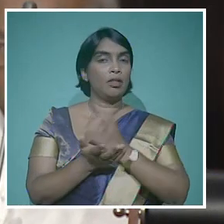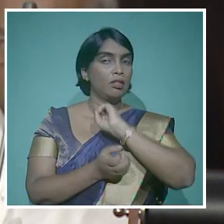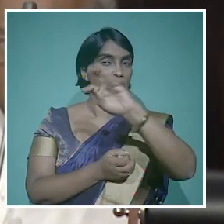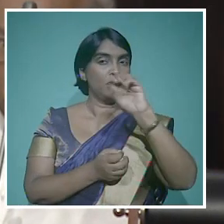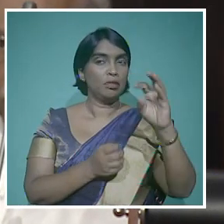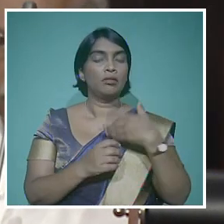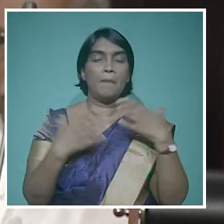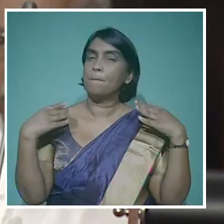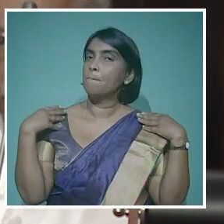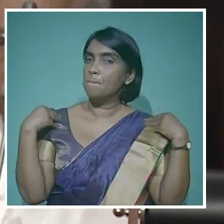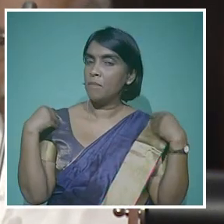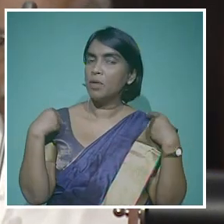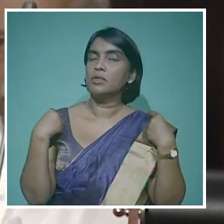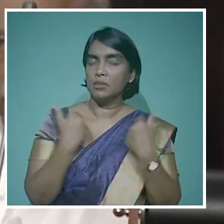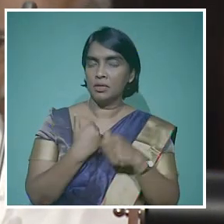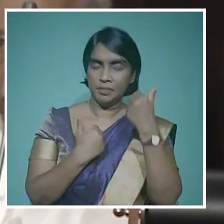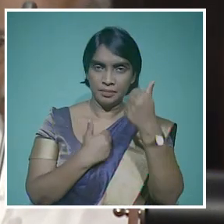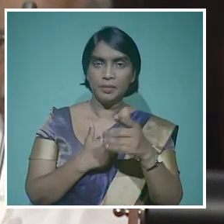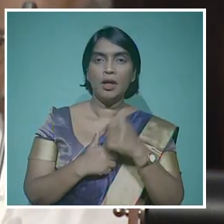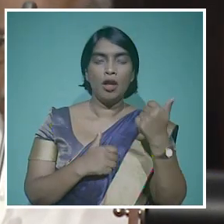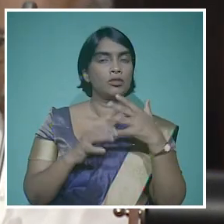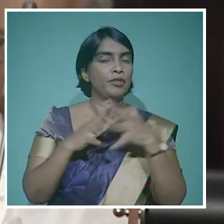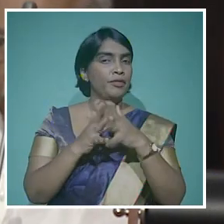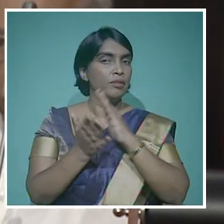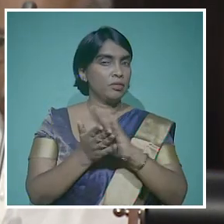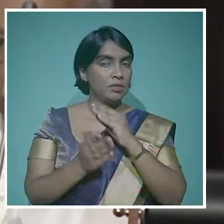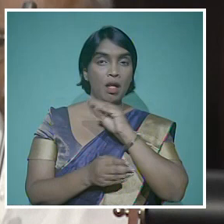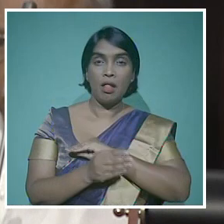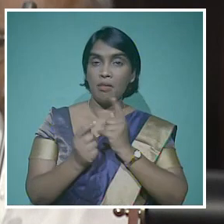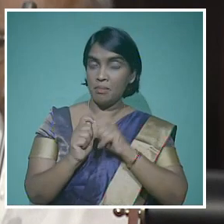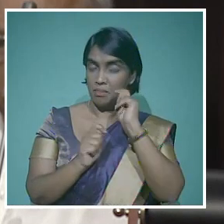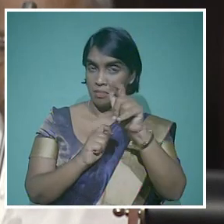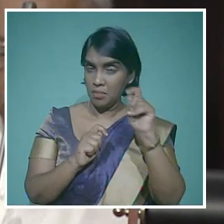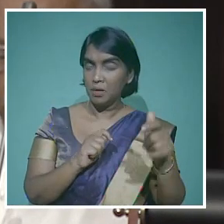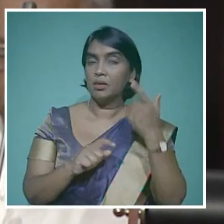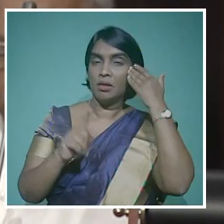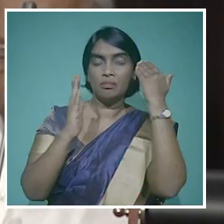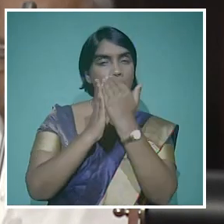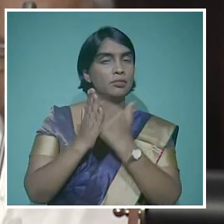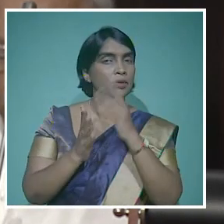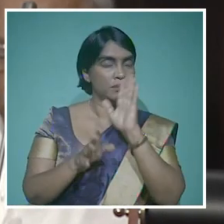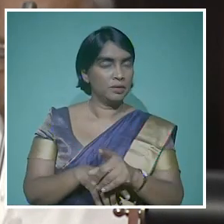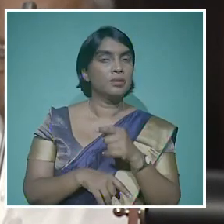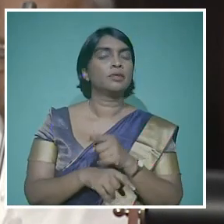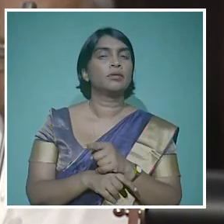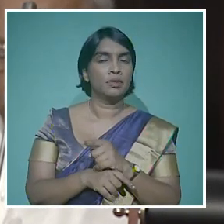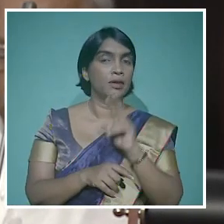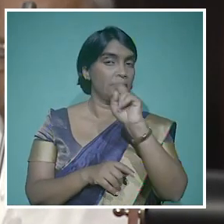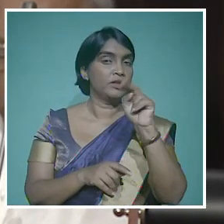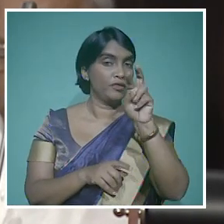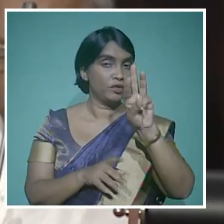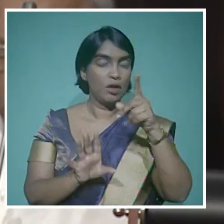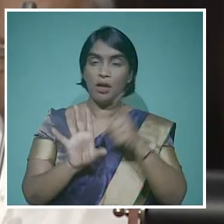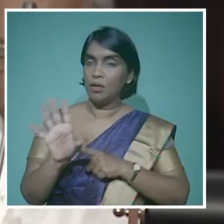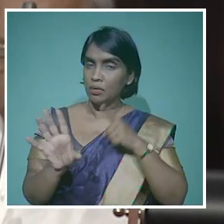සඳහා පහසුකම් සඳහන් ලැබේ. නව සුභසාධක ප්‍රතිලාභ ගෙවීමේ යෝජනා ක්‍රම යටතේ 2023